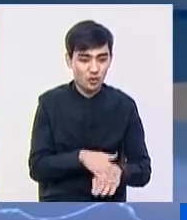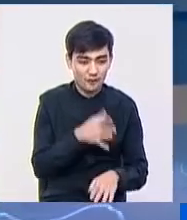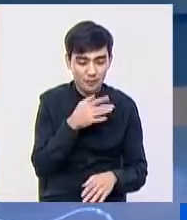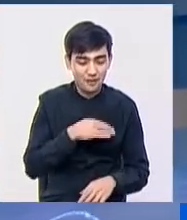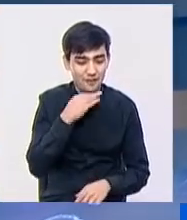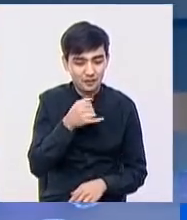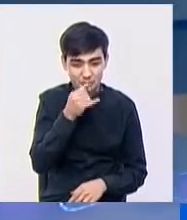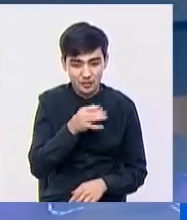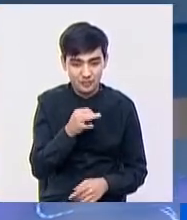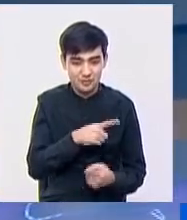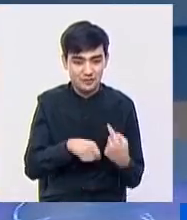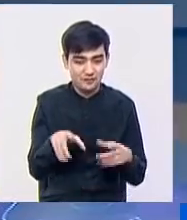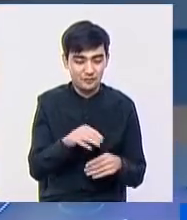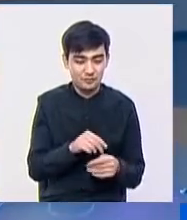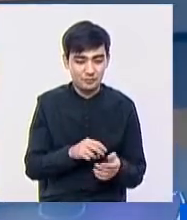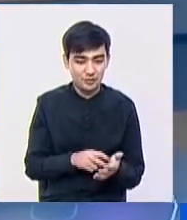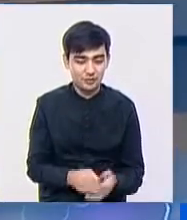хватит, опасаются предприниматели.